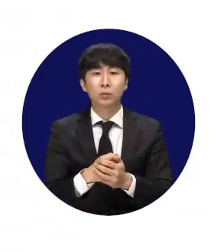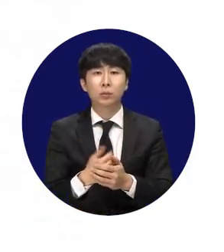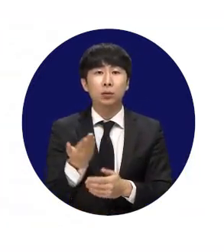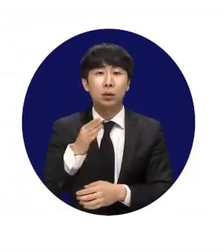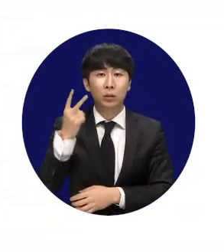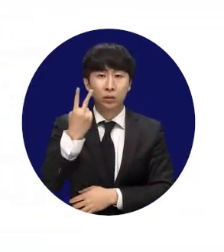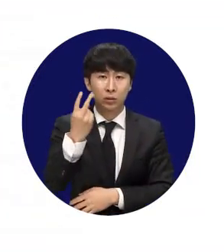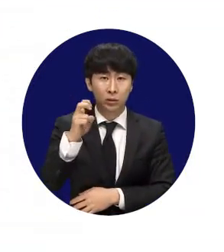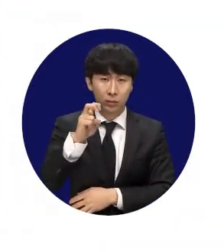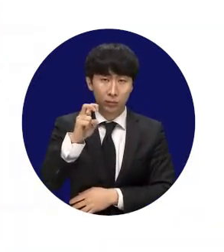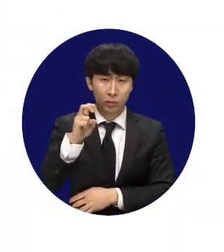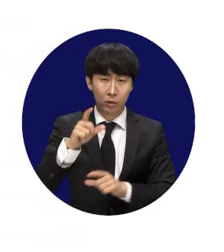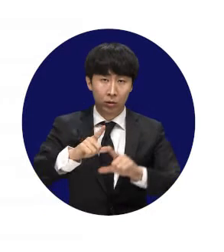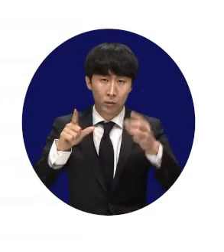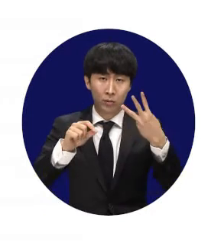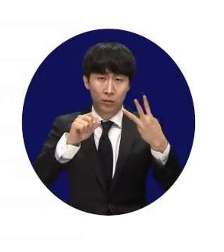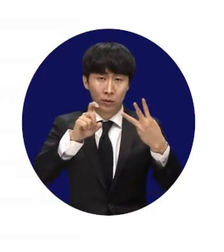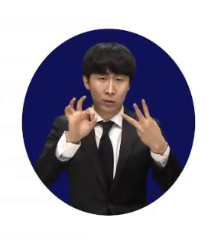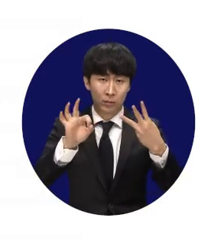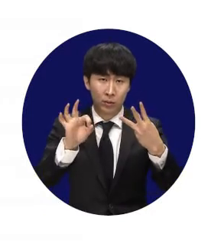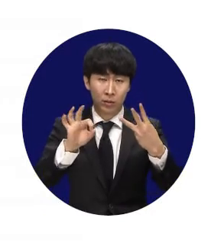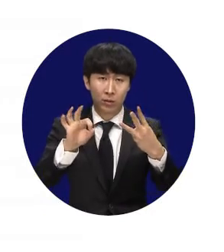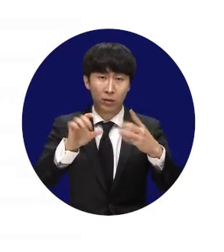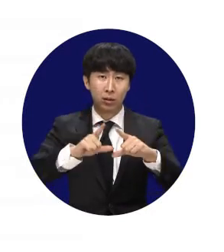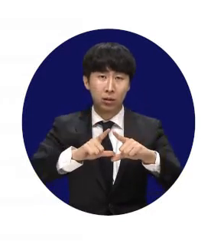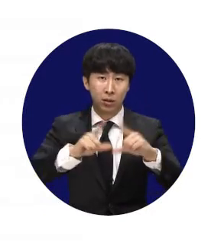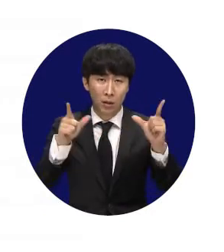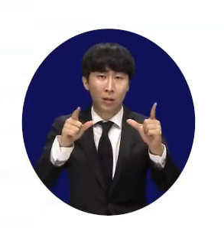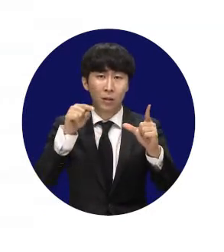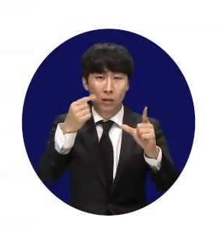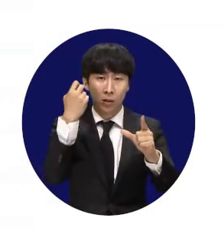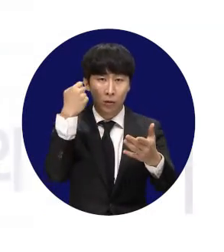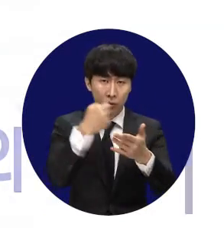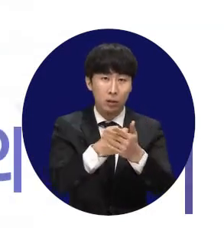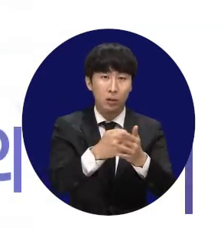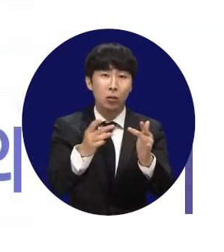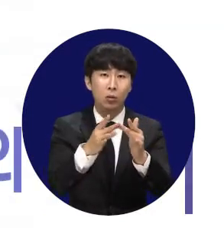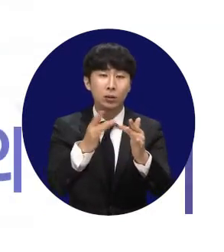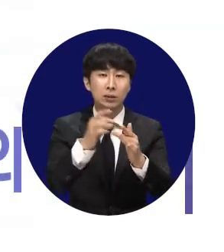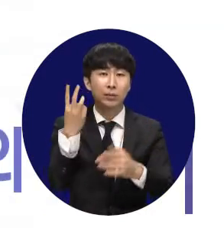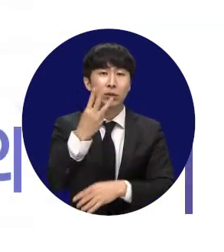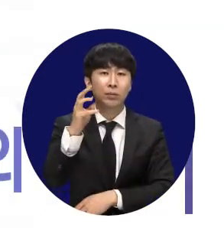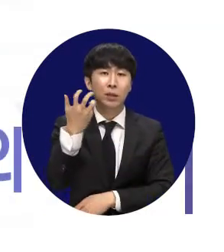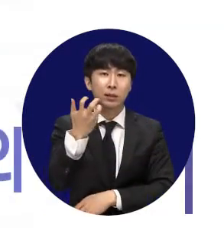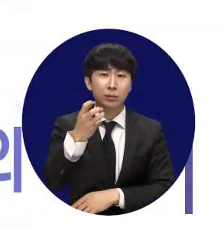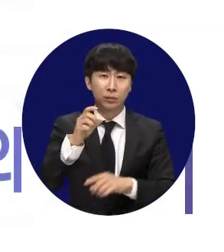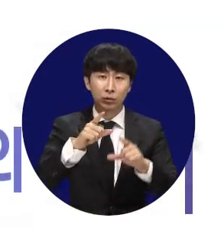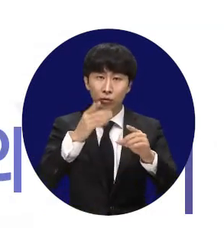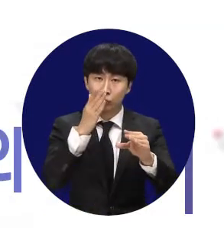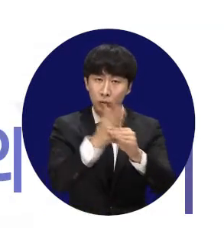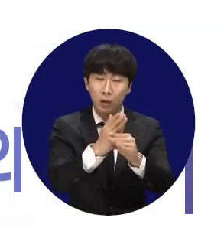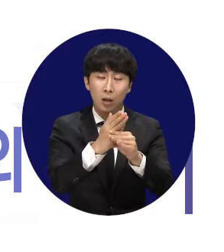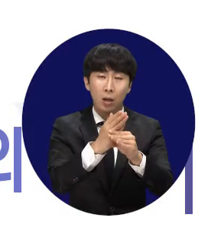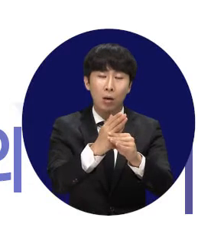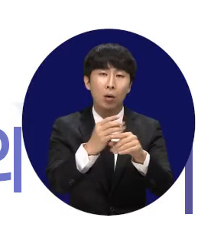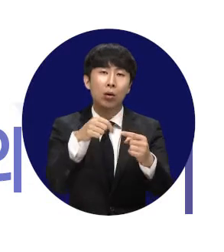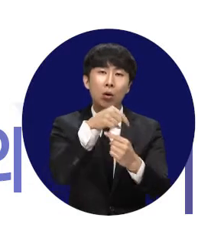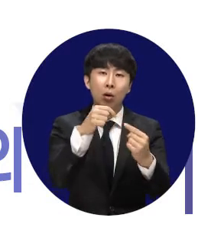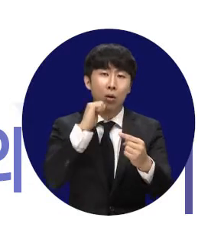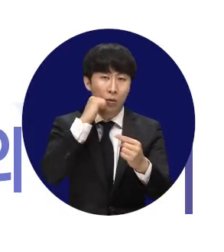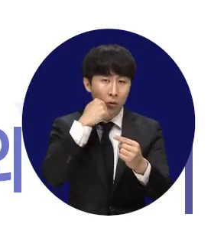10일에 심의 대상으로 결정한 인터넷 언론사 3,080개사 가운데 통합 및 폐간 등의 사유로 운영을 중단한